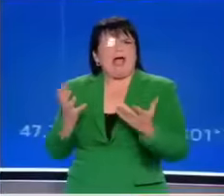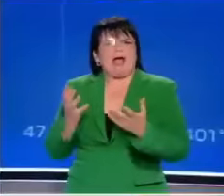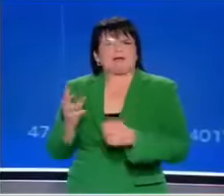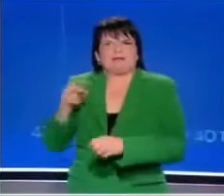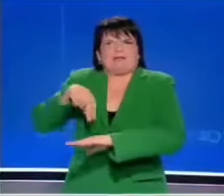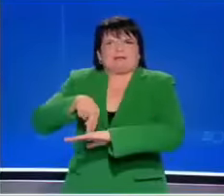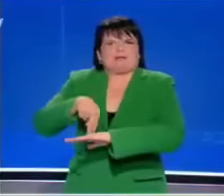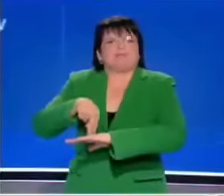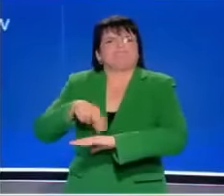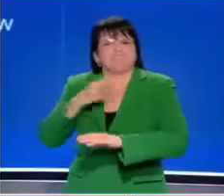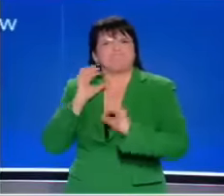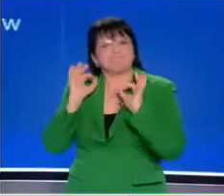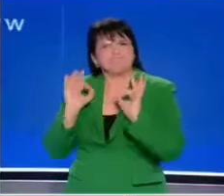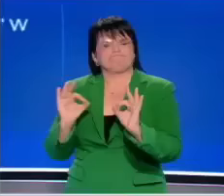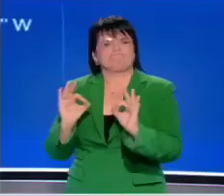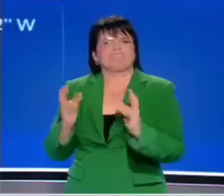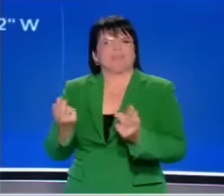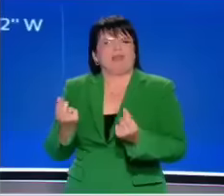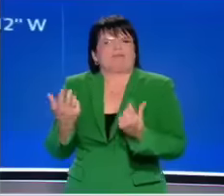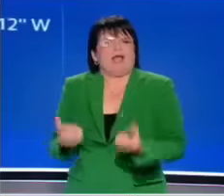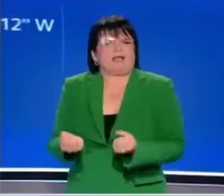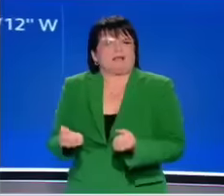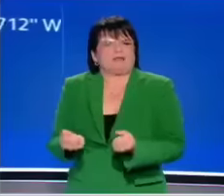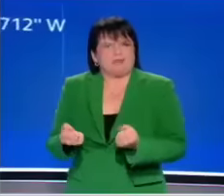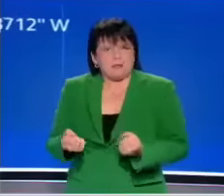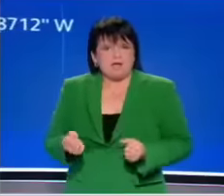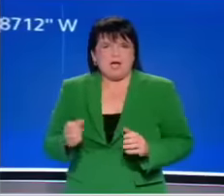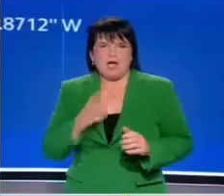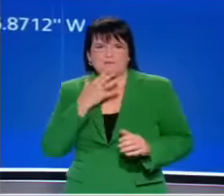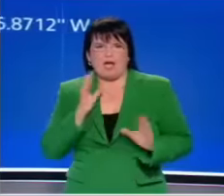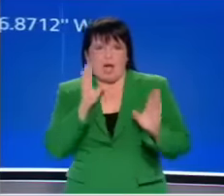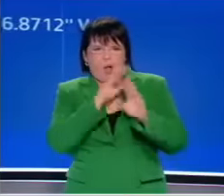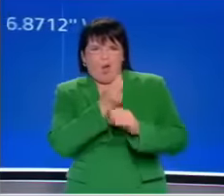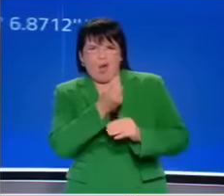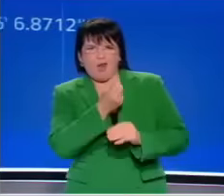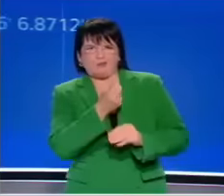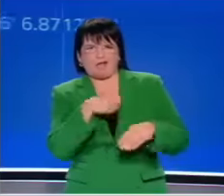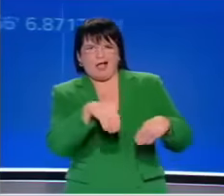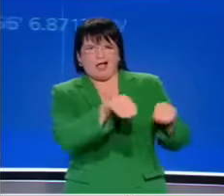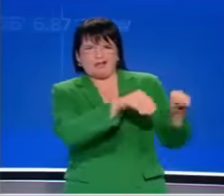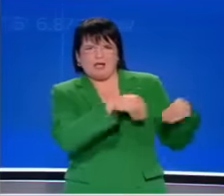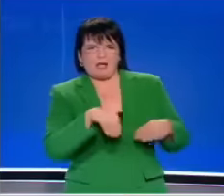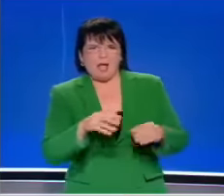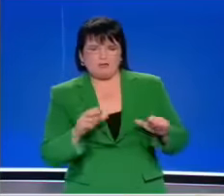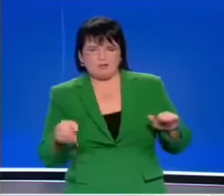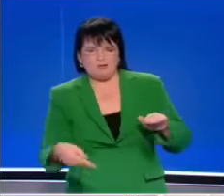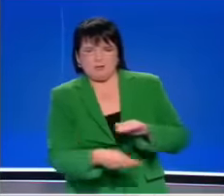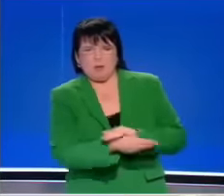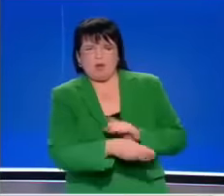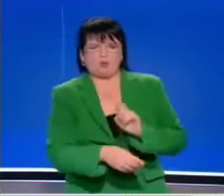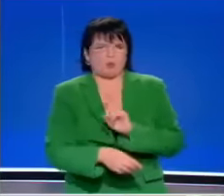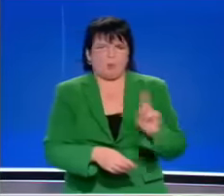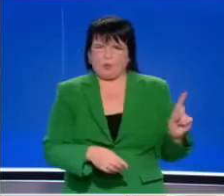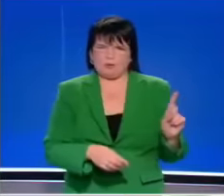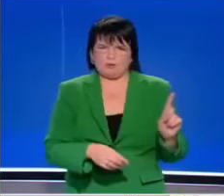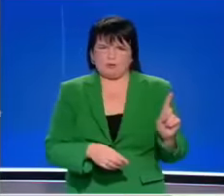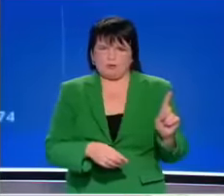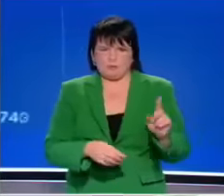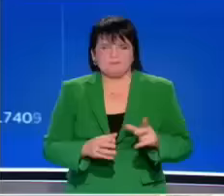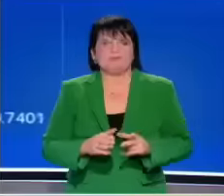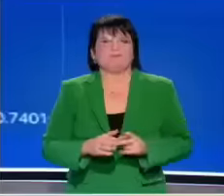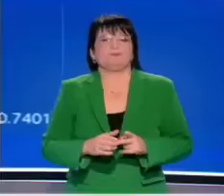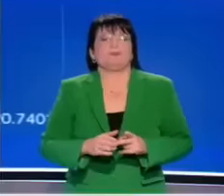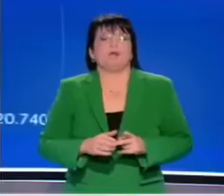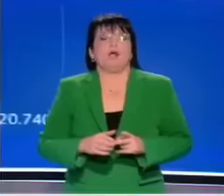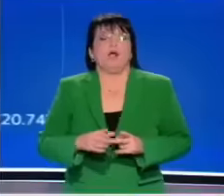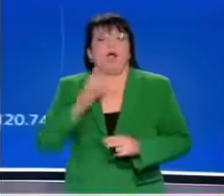σταθούν στα πόδια τους αυτά τα χρήματα τα οποία λέμε για την ακρίβεια δεν πάνε κατά απ το μαξιλάρι πάνε σε κατανάλωση και άρα λοιπόν όταν τους δίνεις μια ένεση